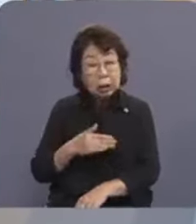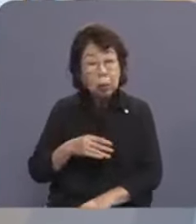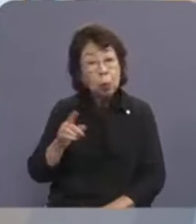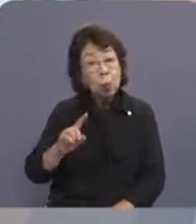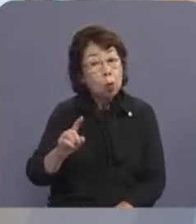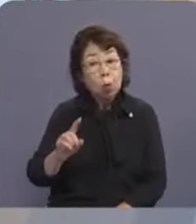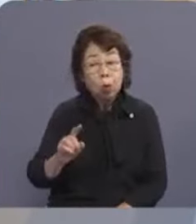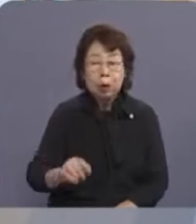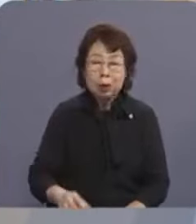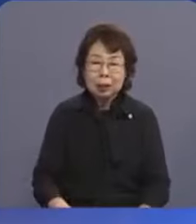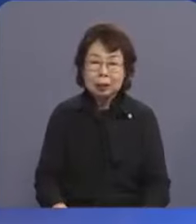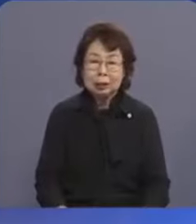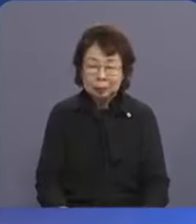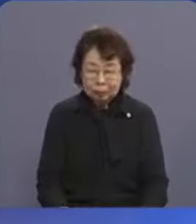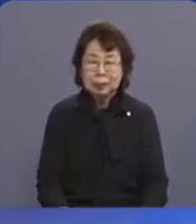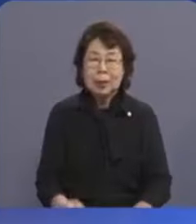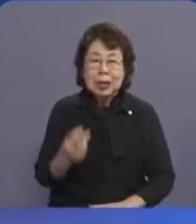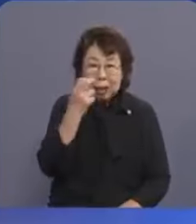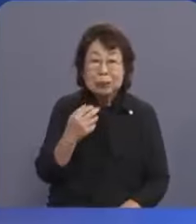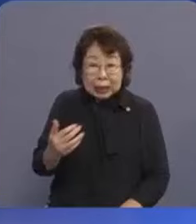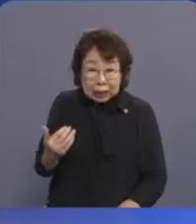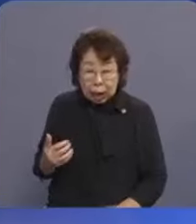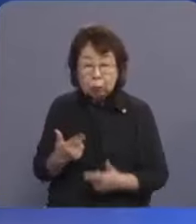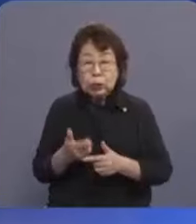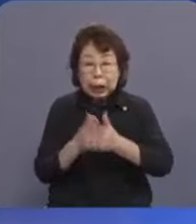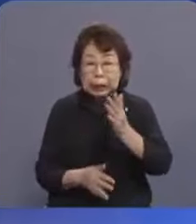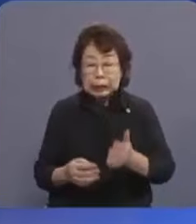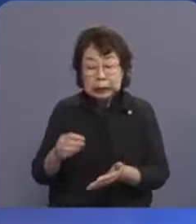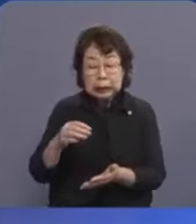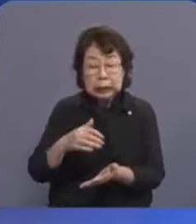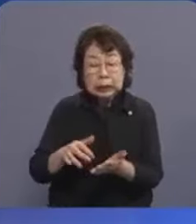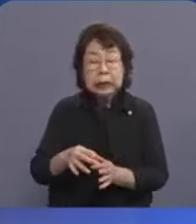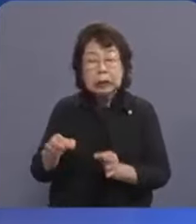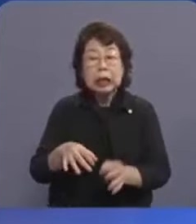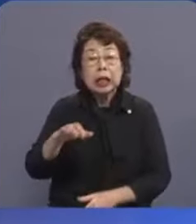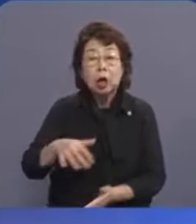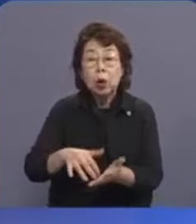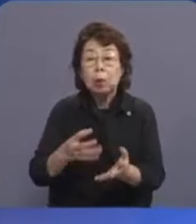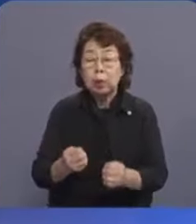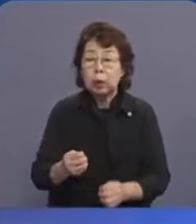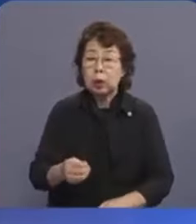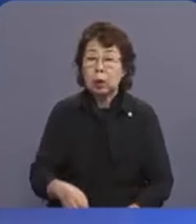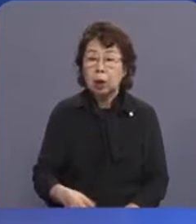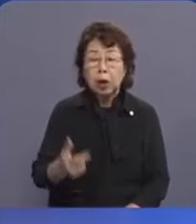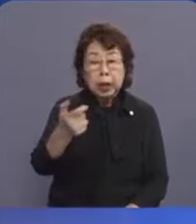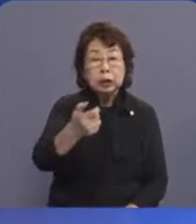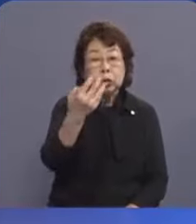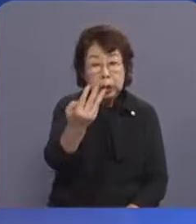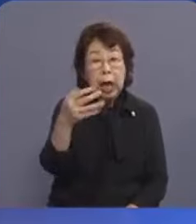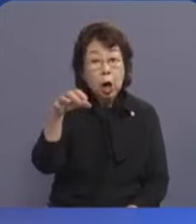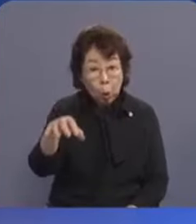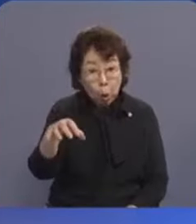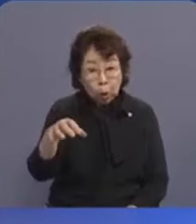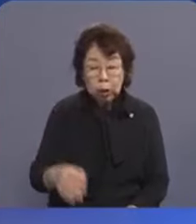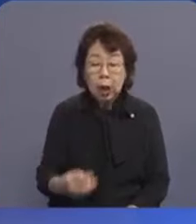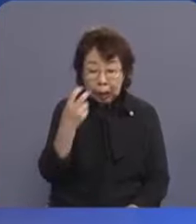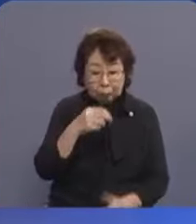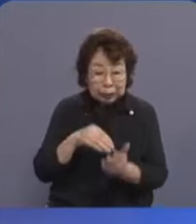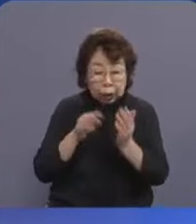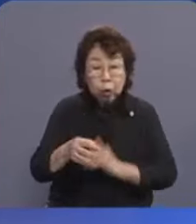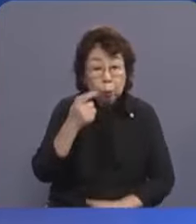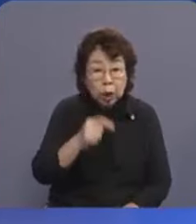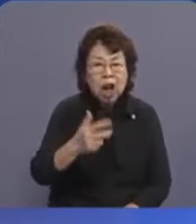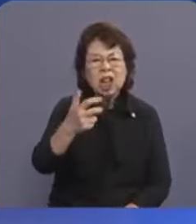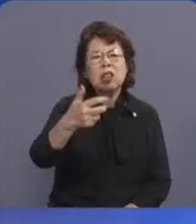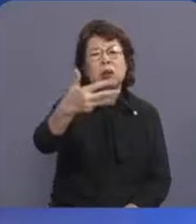얘기일 텐데요 그렇죠네 감사 전에 부산시가 파악한 드라이브 수 매장수는 예순네 곳이었는데요 감사 이후에 1은